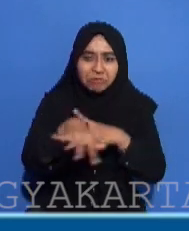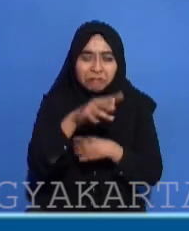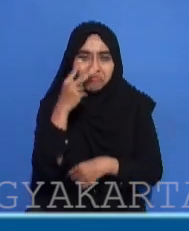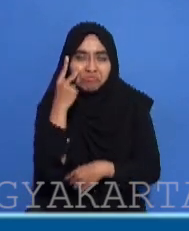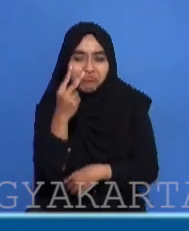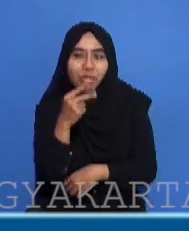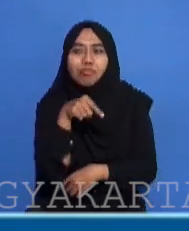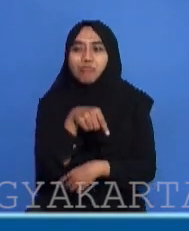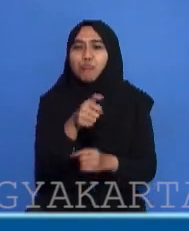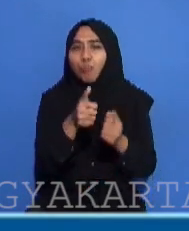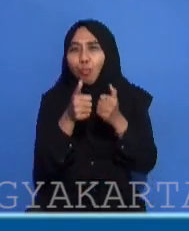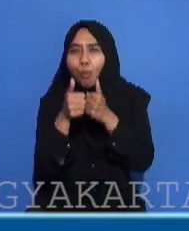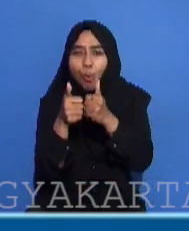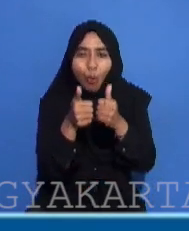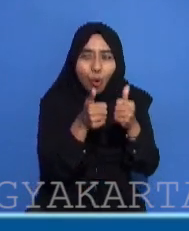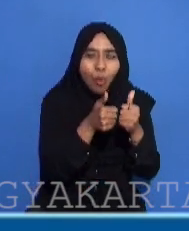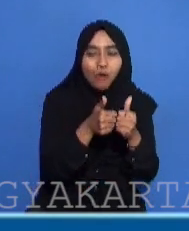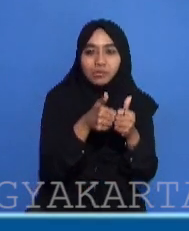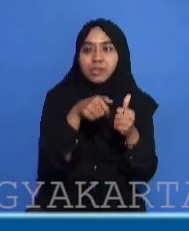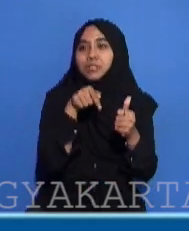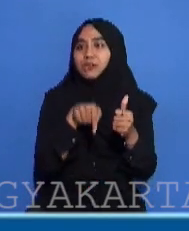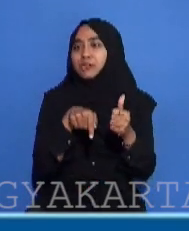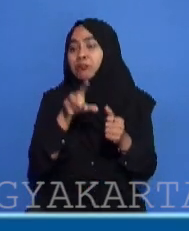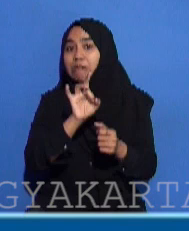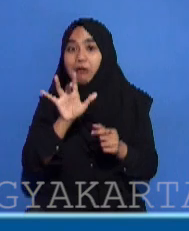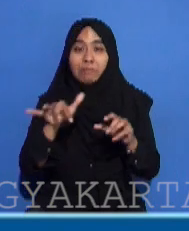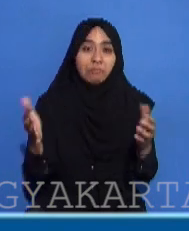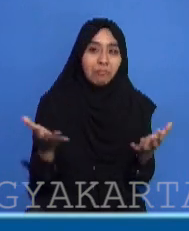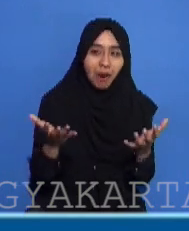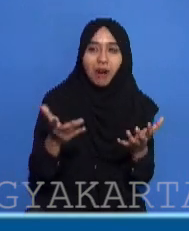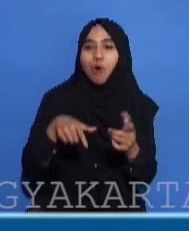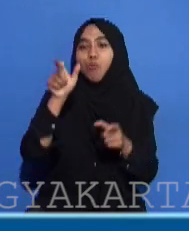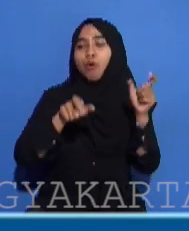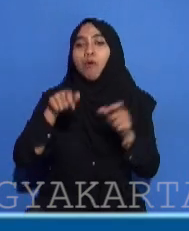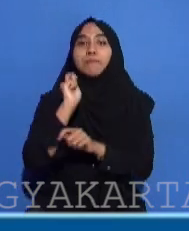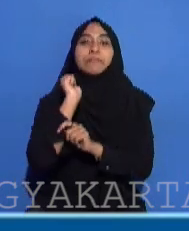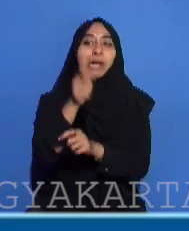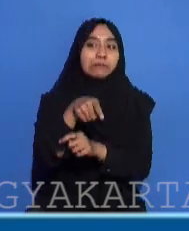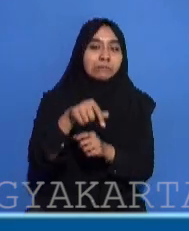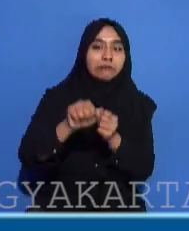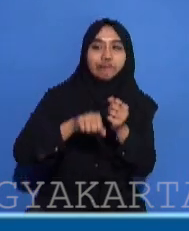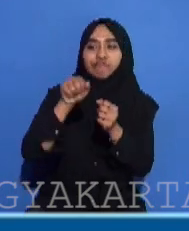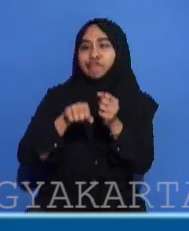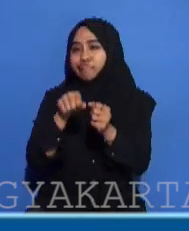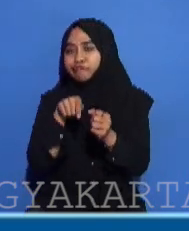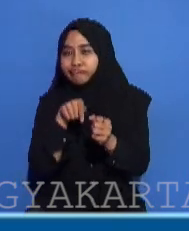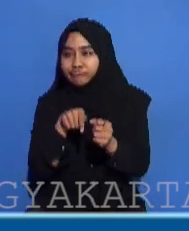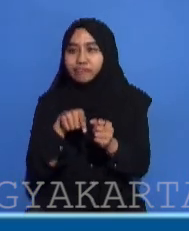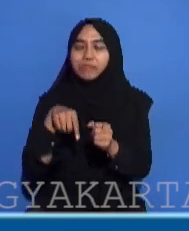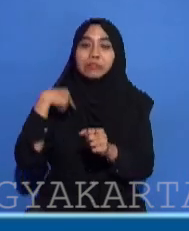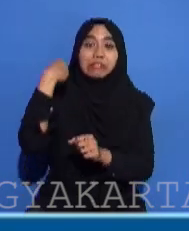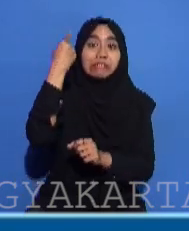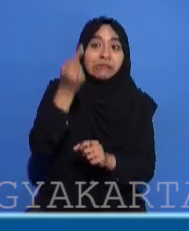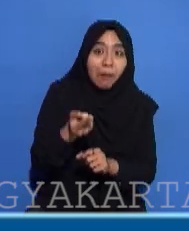semaken, nanging ugi dipun mupangataken dening kelempaan mancing pasiran kangge pados ulam. Tumugi wekdal sakmenika para tiyang ingkang